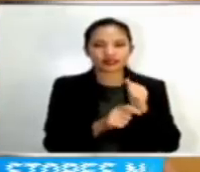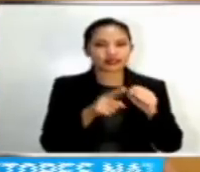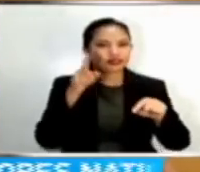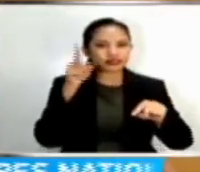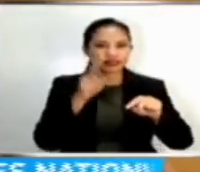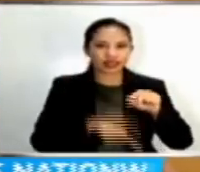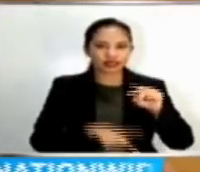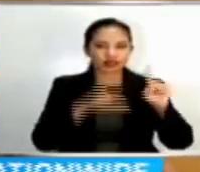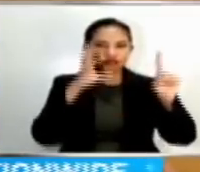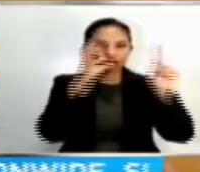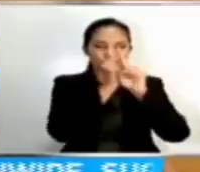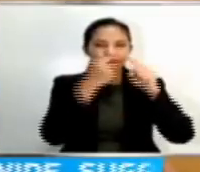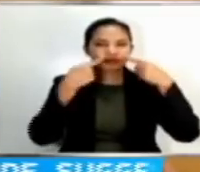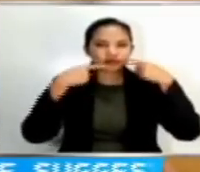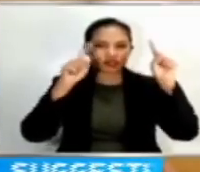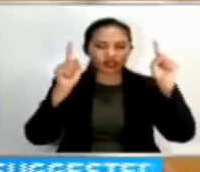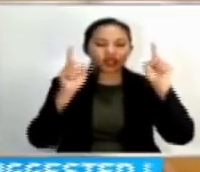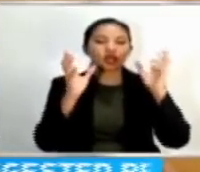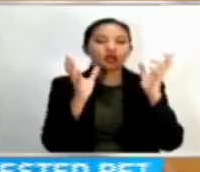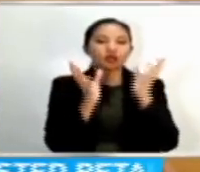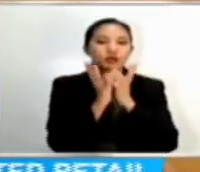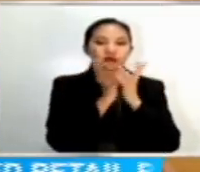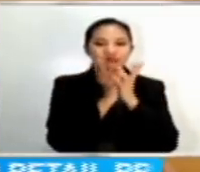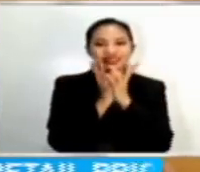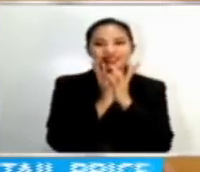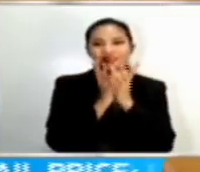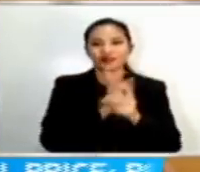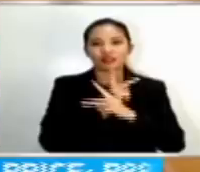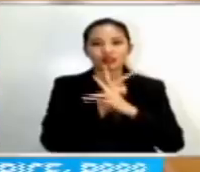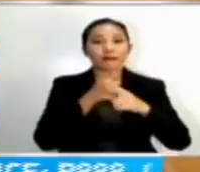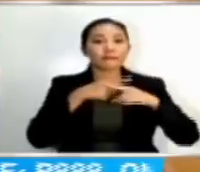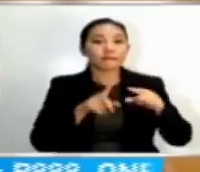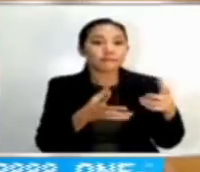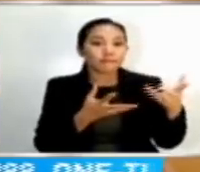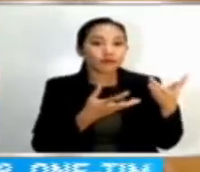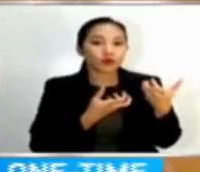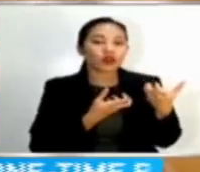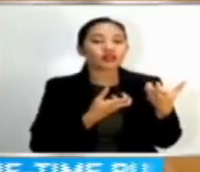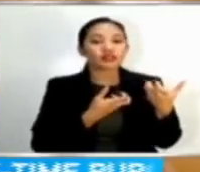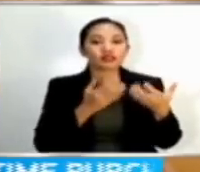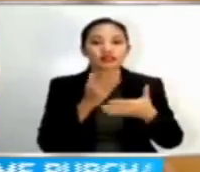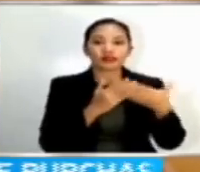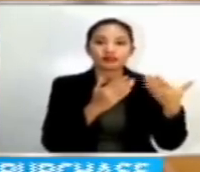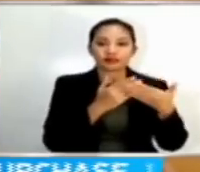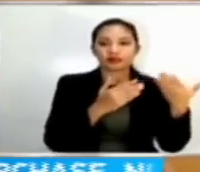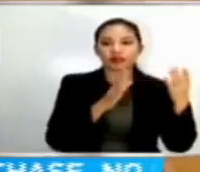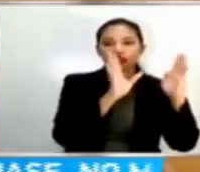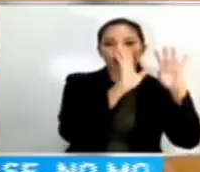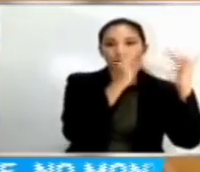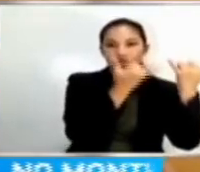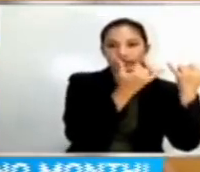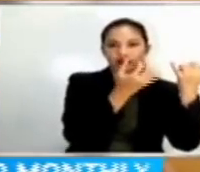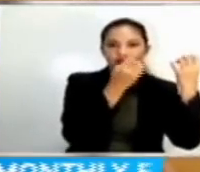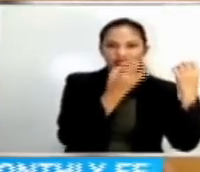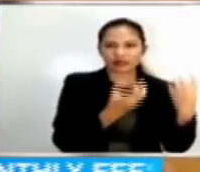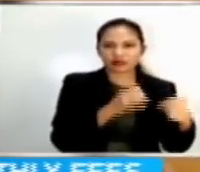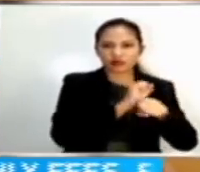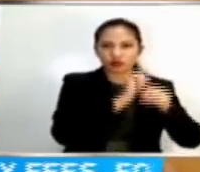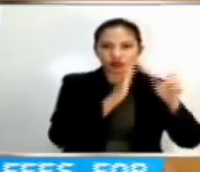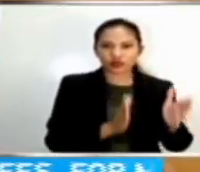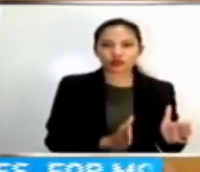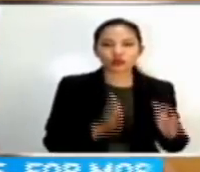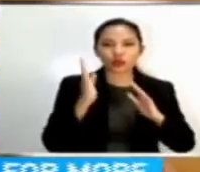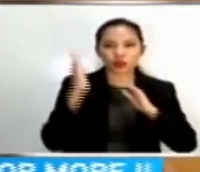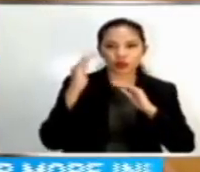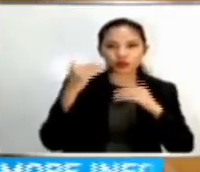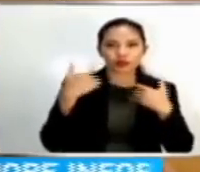possible. Pero ang gusto nila sana talagang yung mga malalaking kumpanya na may marami hong mga empleyado ay magbigay